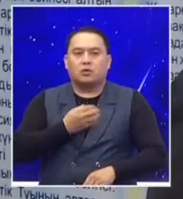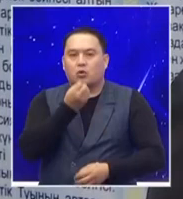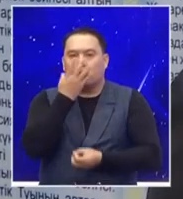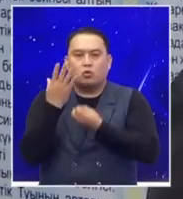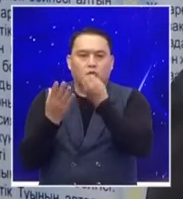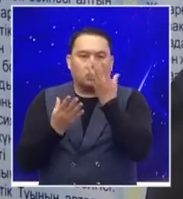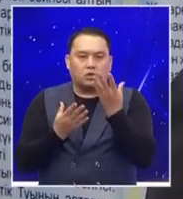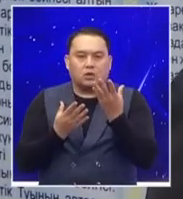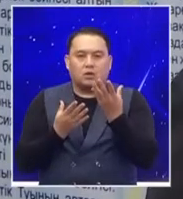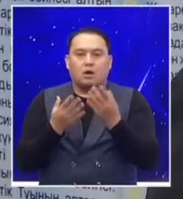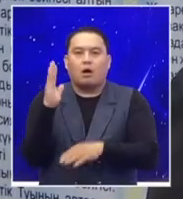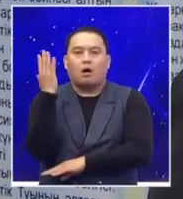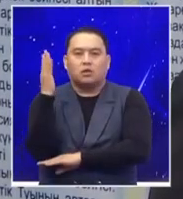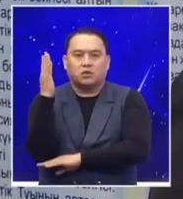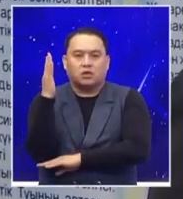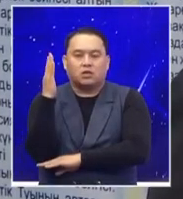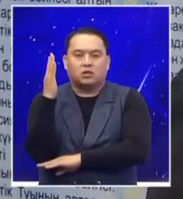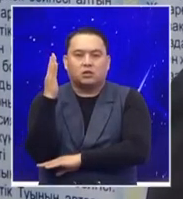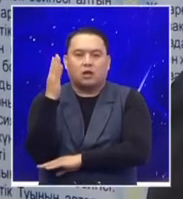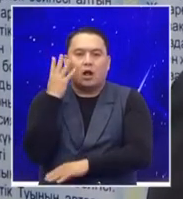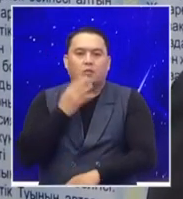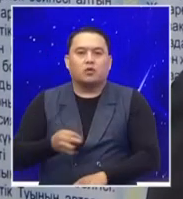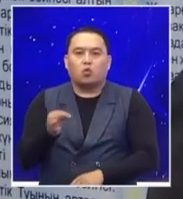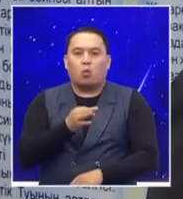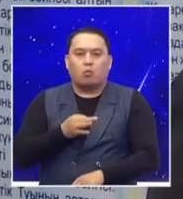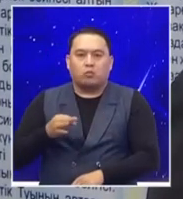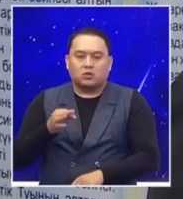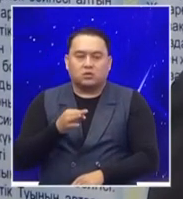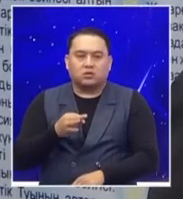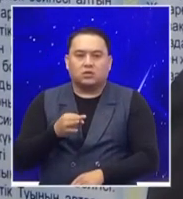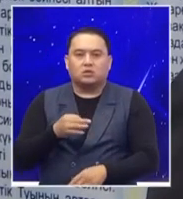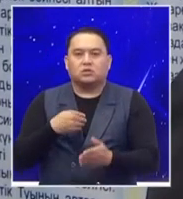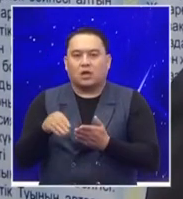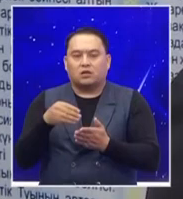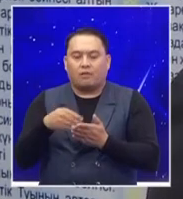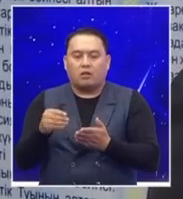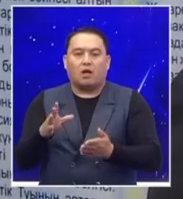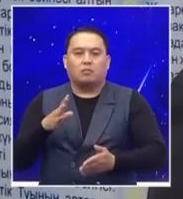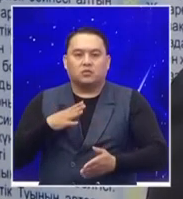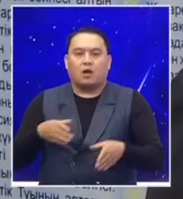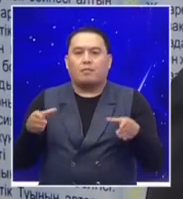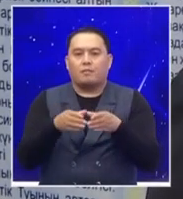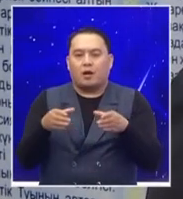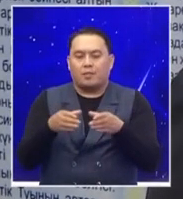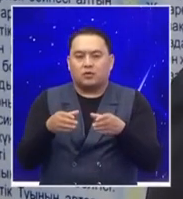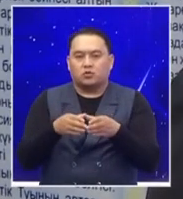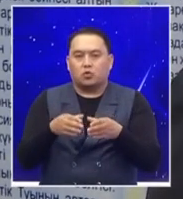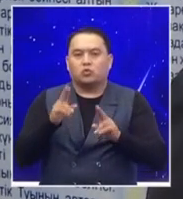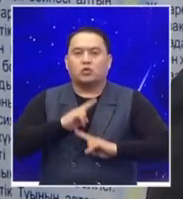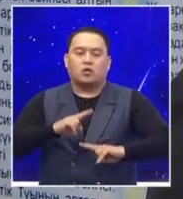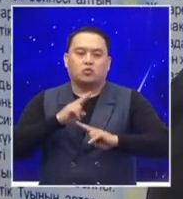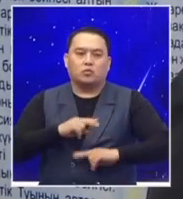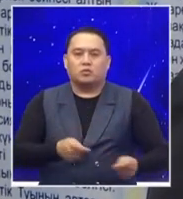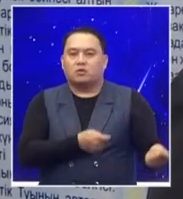гүлдерді, ағаштарды осы Алматы облысындағы питомниктерден аламыз. Жаңа біздің мердігер мекемелер осы питомниктерден алып